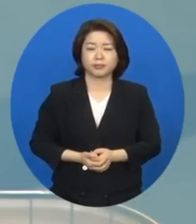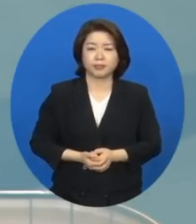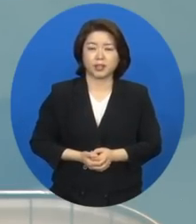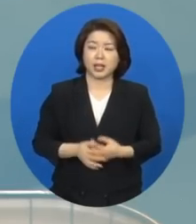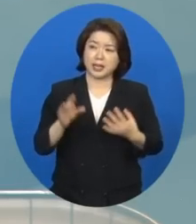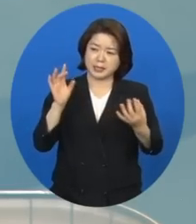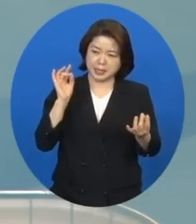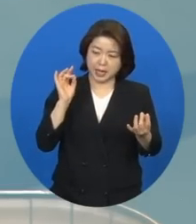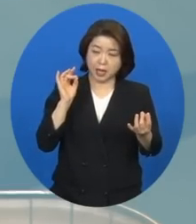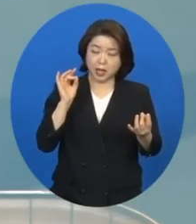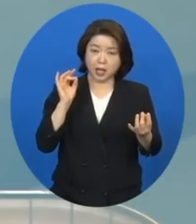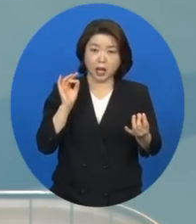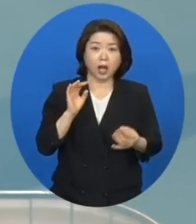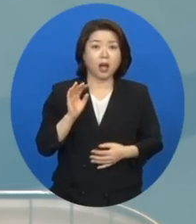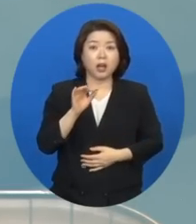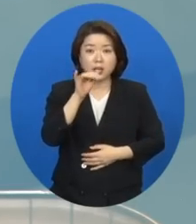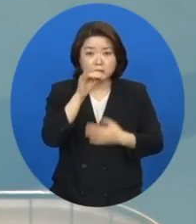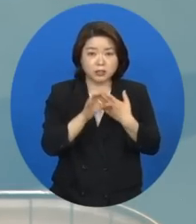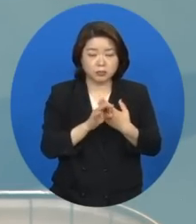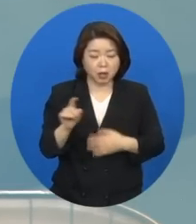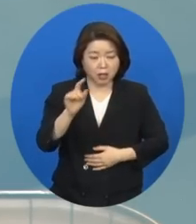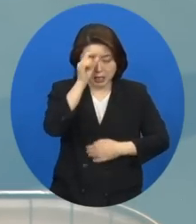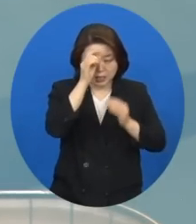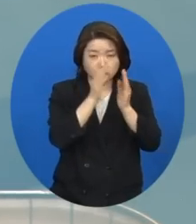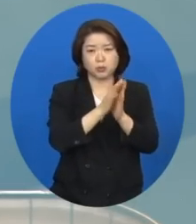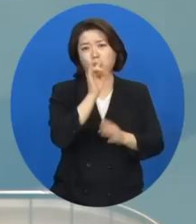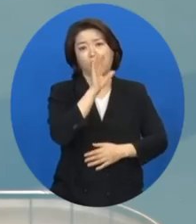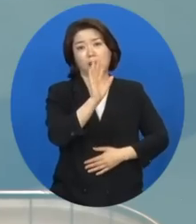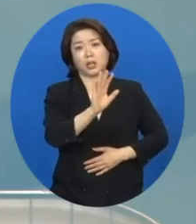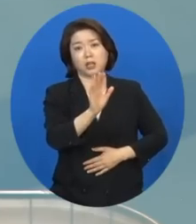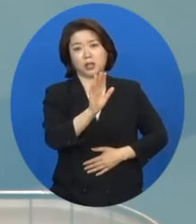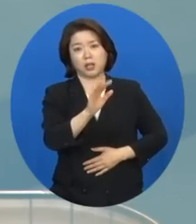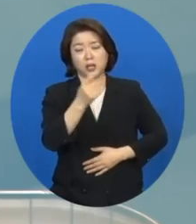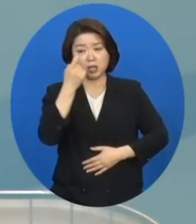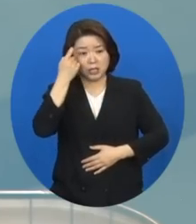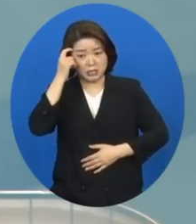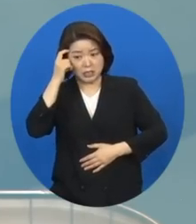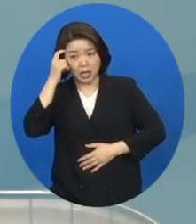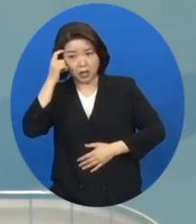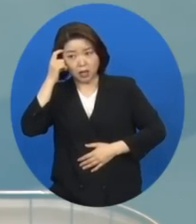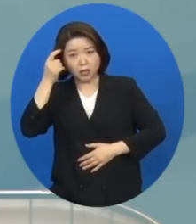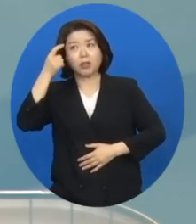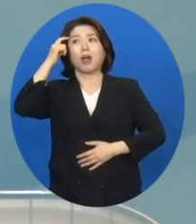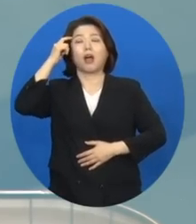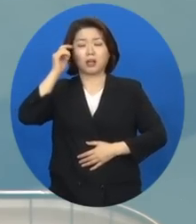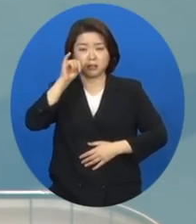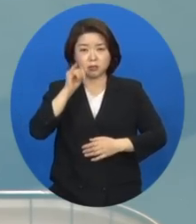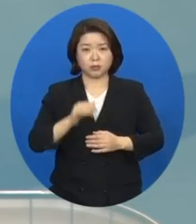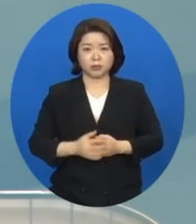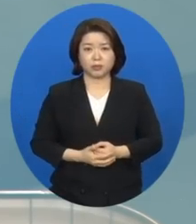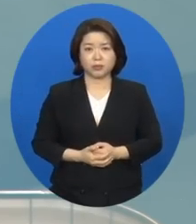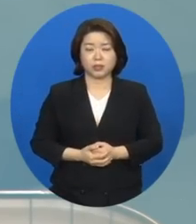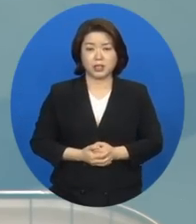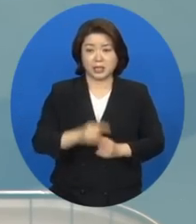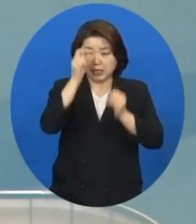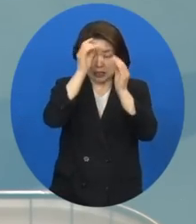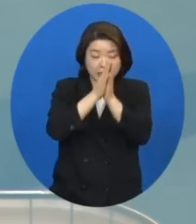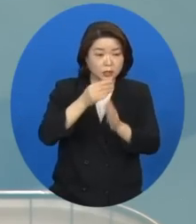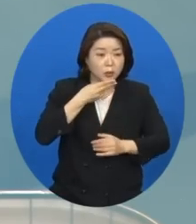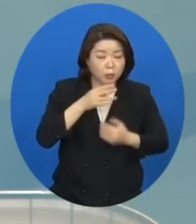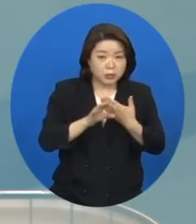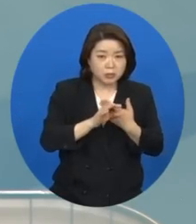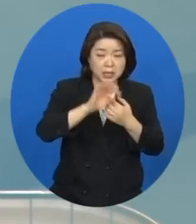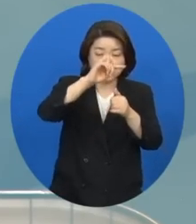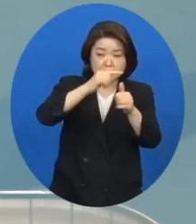가만히 있지 않으면요, 기도가 되지 않습니다. 생각이 돼요, 생각이. 기도하지 않으면